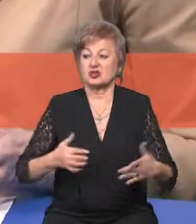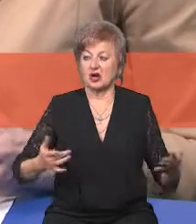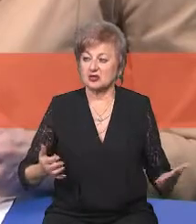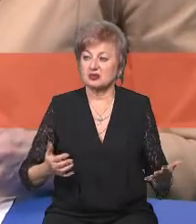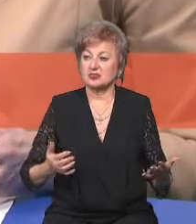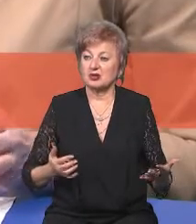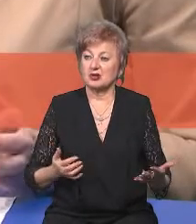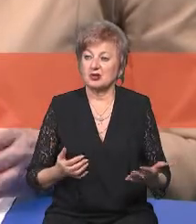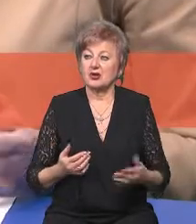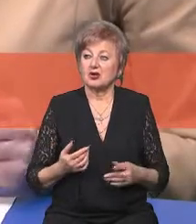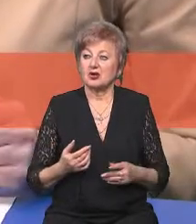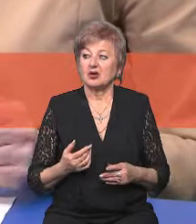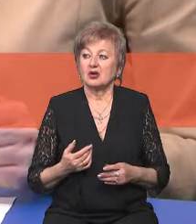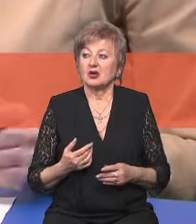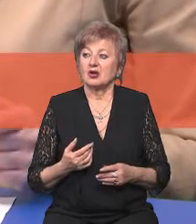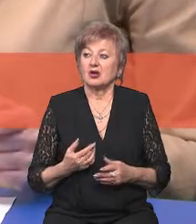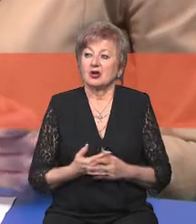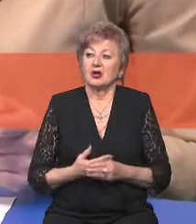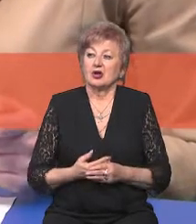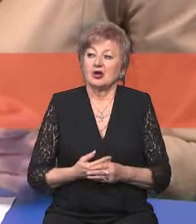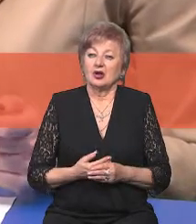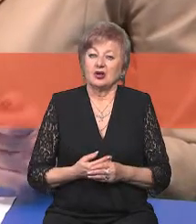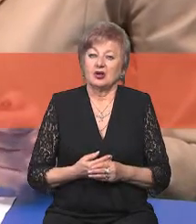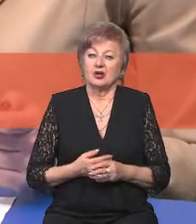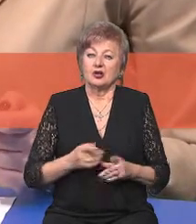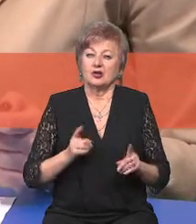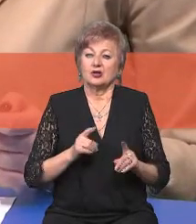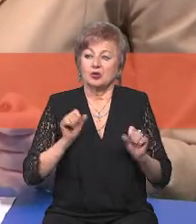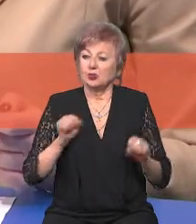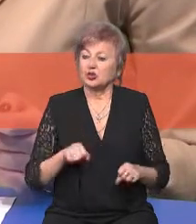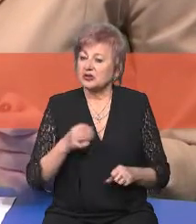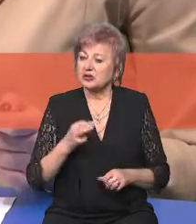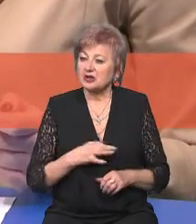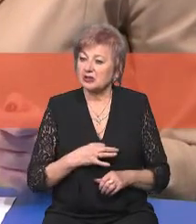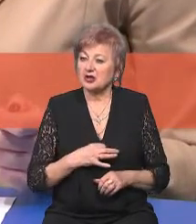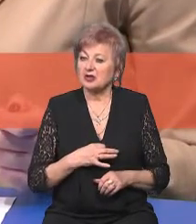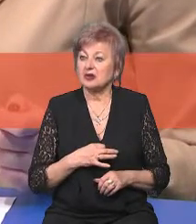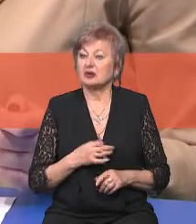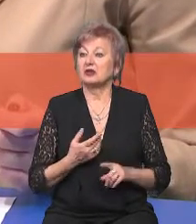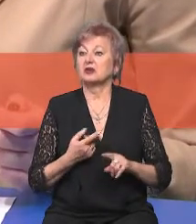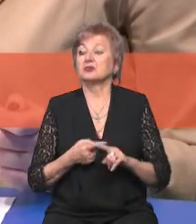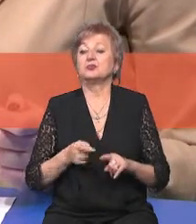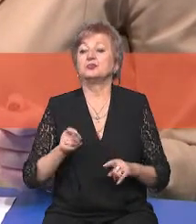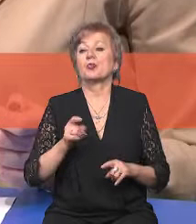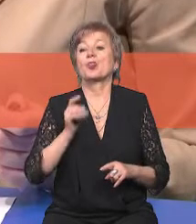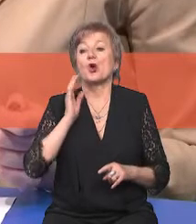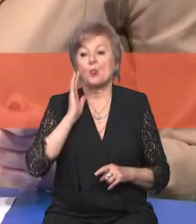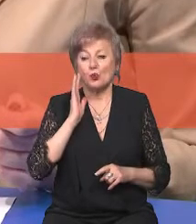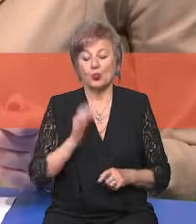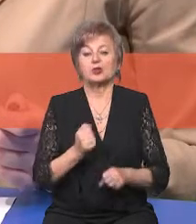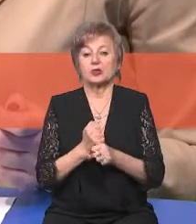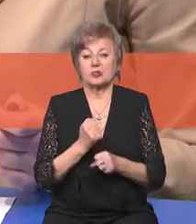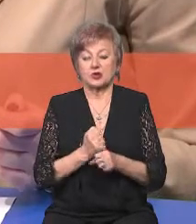відповідного обладнання, вона зможе підписати угоду з Національною службою здоров'я? Національна служба здоров'я буде